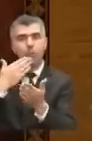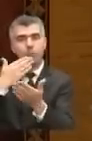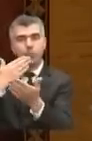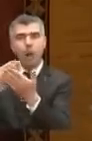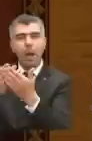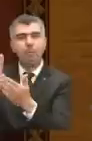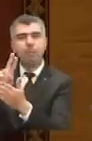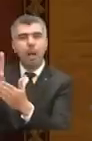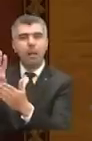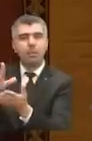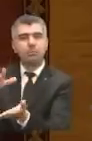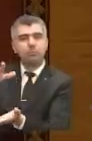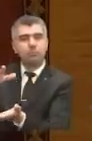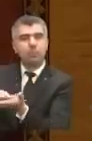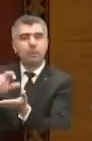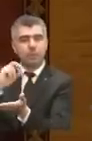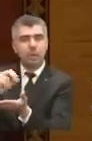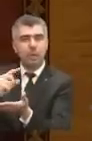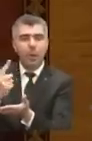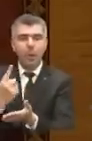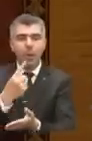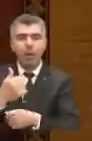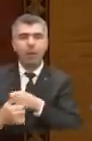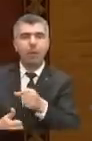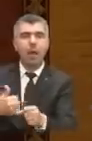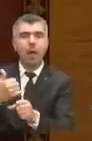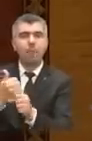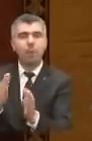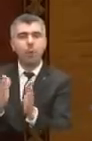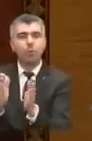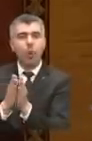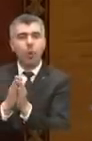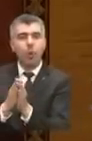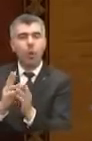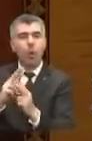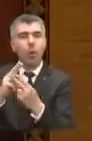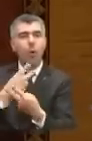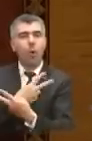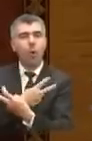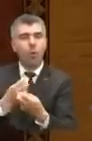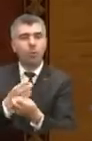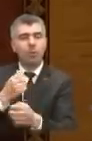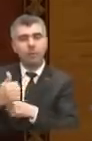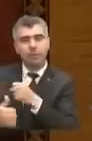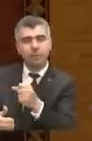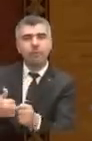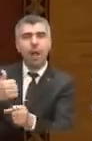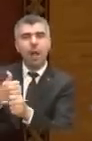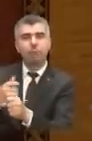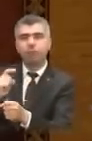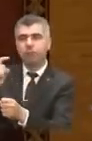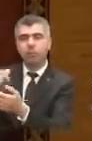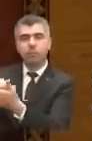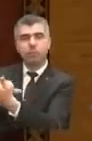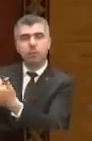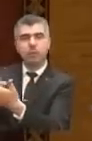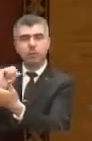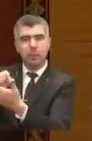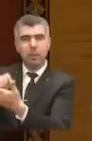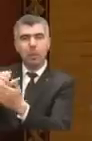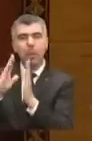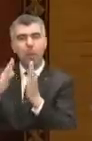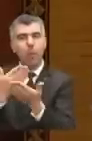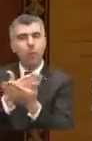اقراره راس السنه الامازيغيه عطله ثانويه مؤد عنها